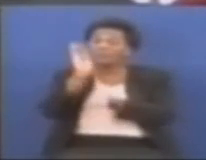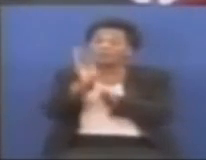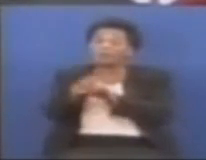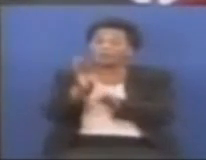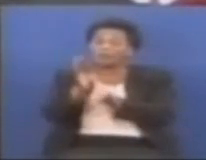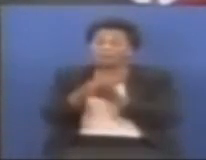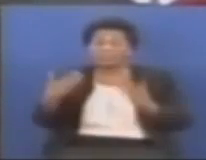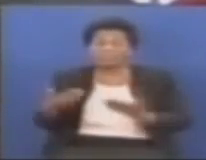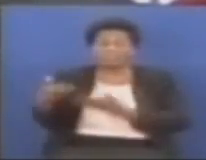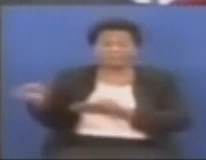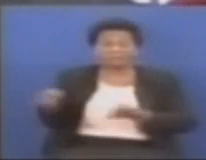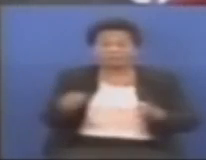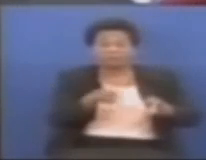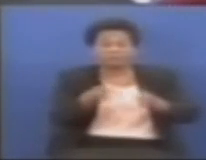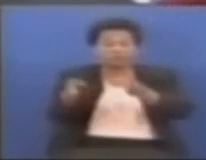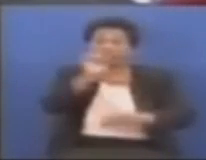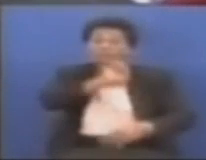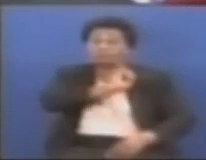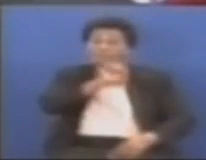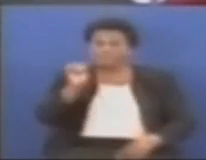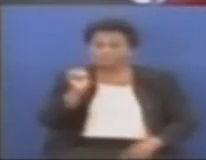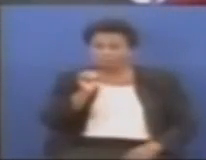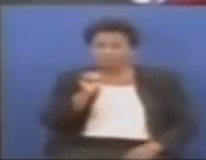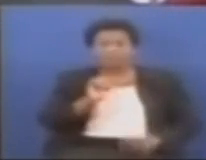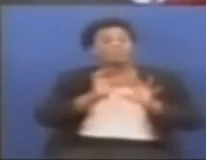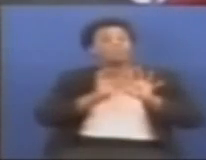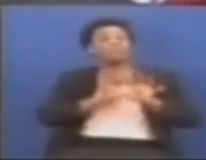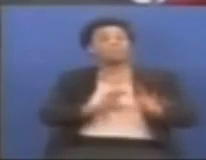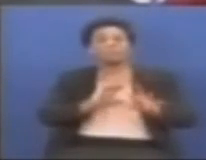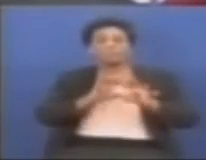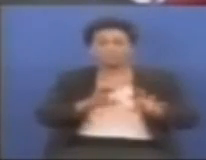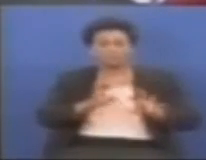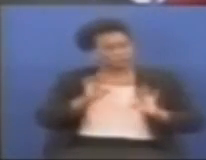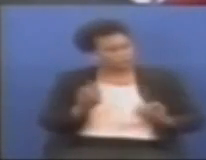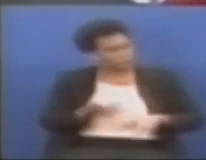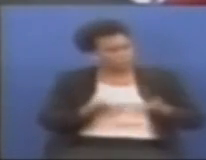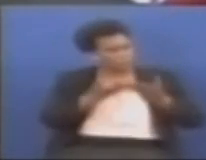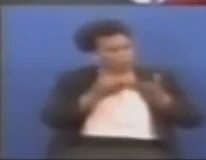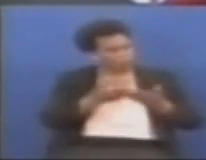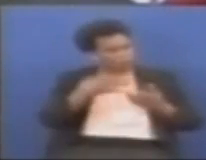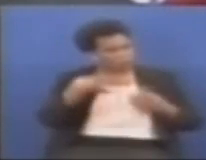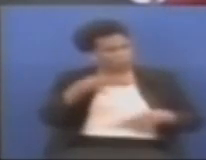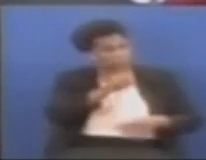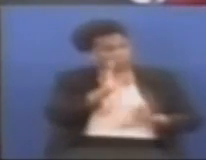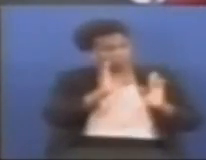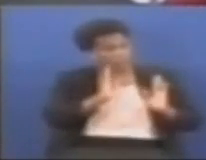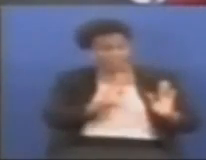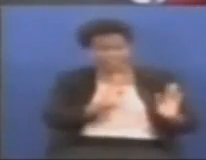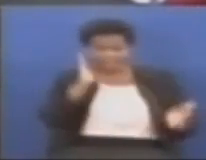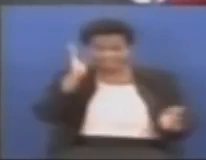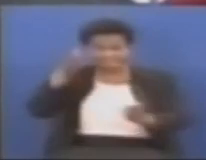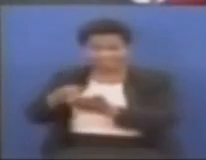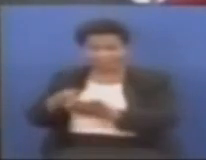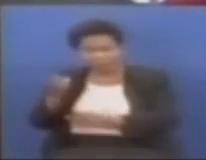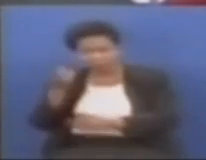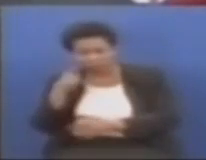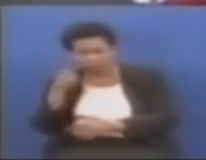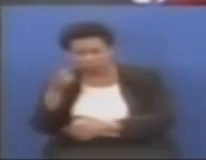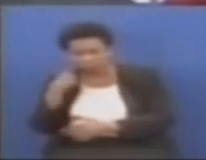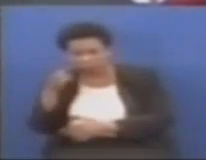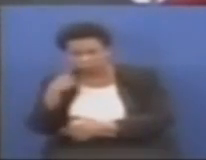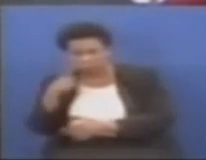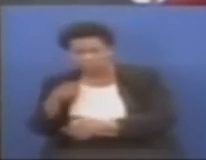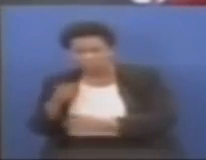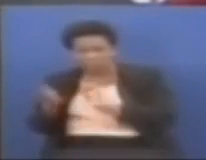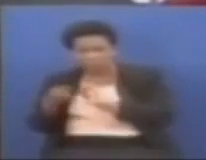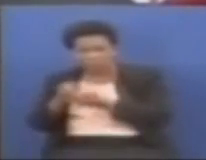hiki cha Mafia ni maeneo ambapo kuna visiwa vingi, lakini maeneo yenye wavuvi wengi, lakini ni maeneo